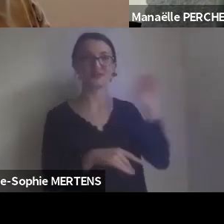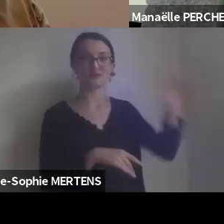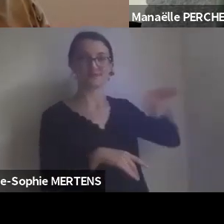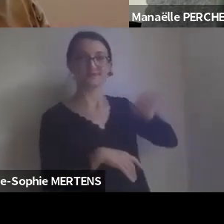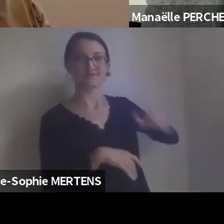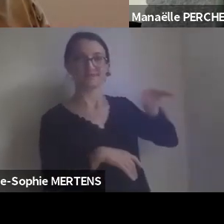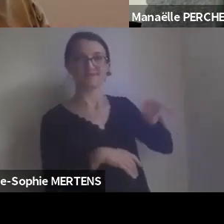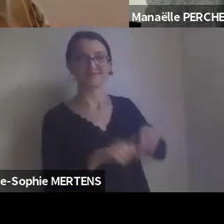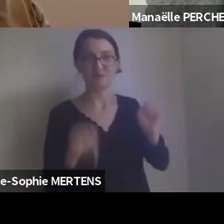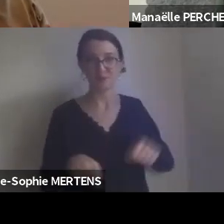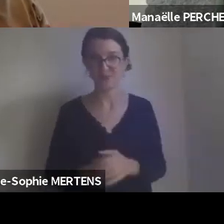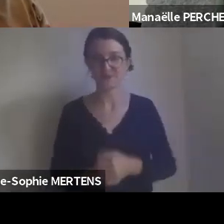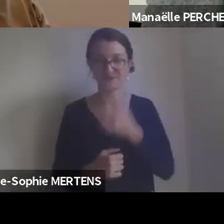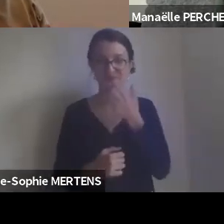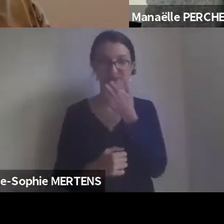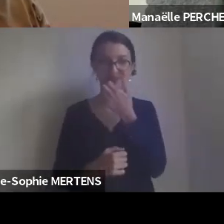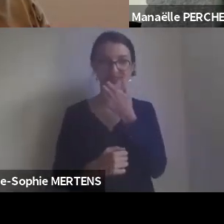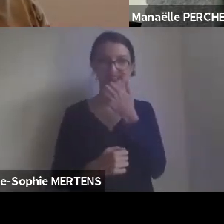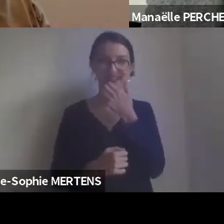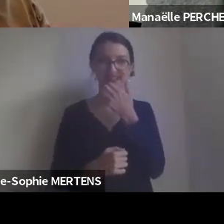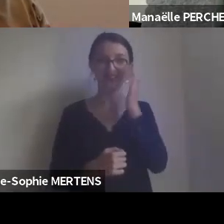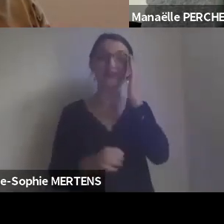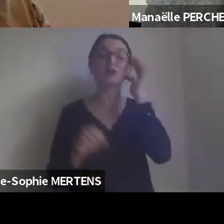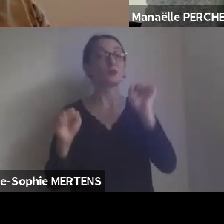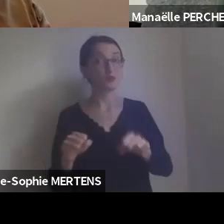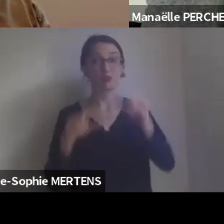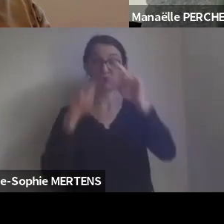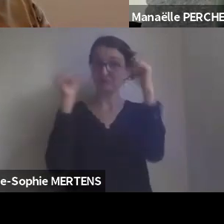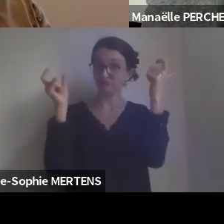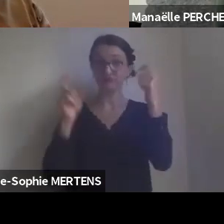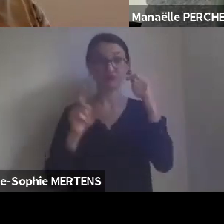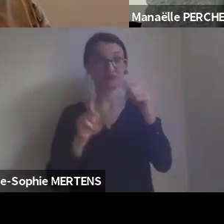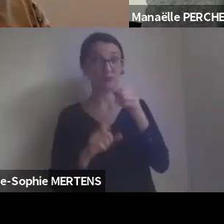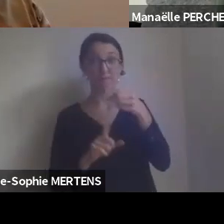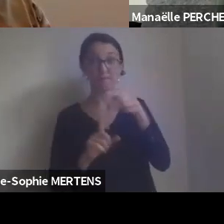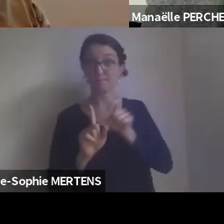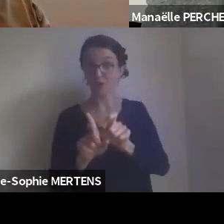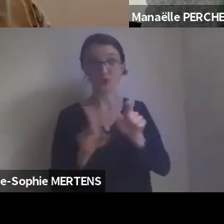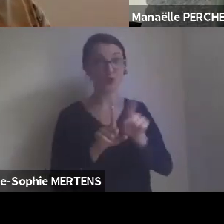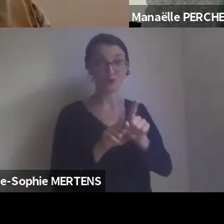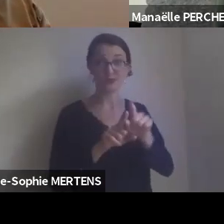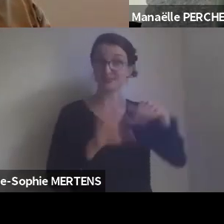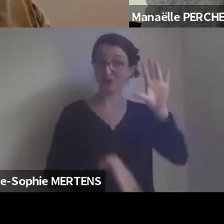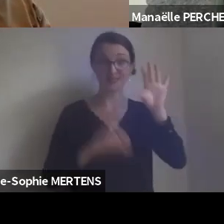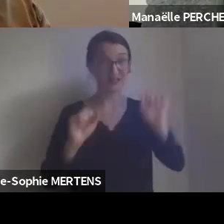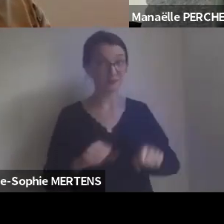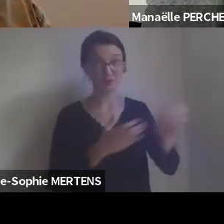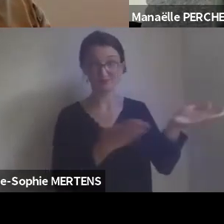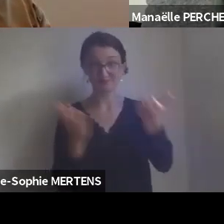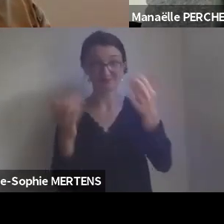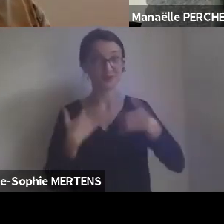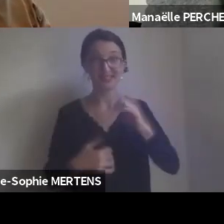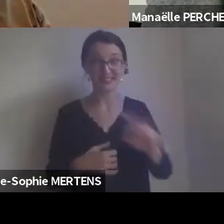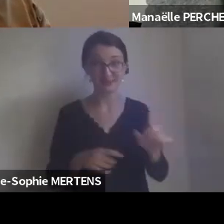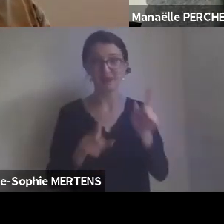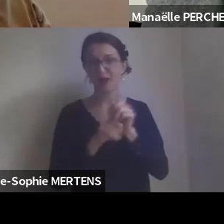Voilà. Tout à fait, on peut être mentor et candidat, il n'y a pas d'incompatibilité du tout. Donc, n'hésitez pas vraiment à candidater, à en parler